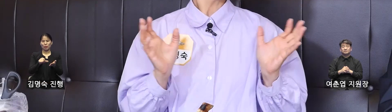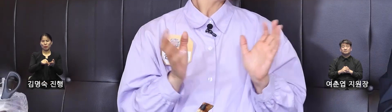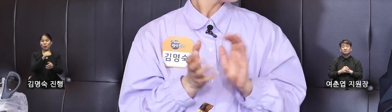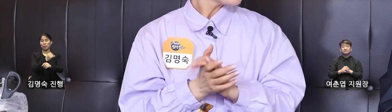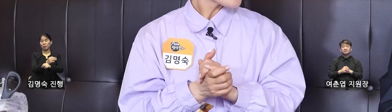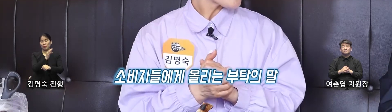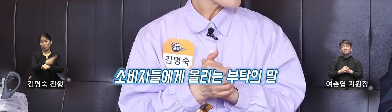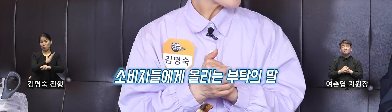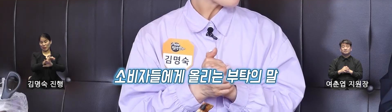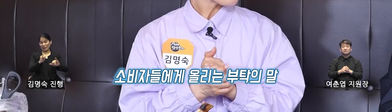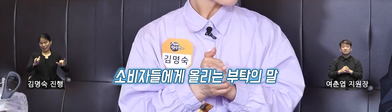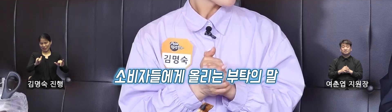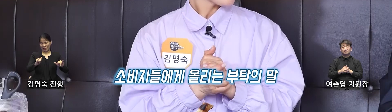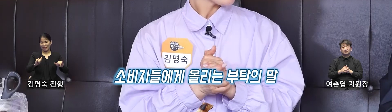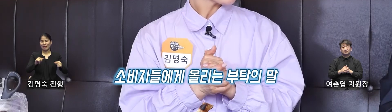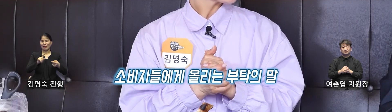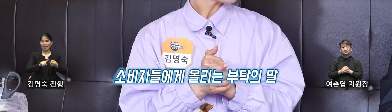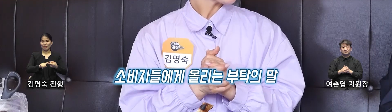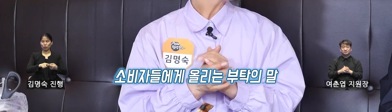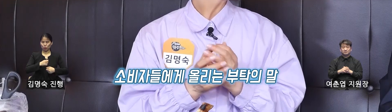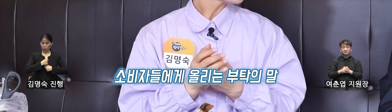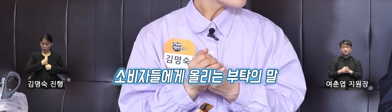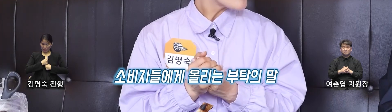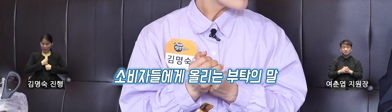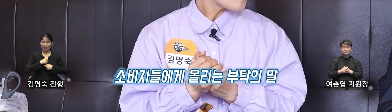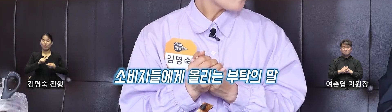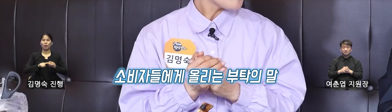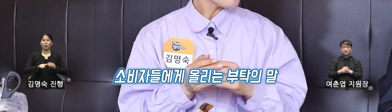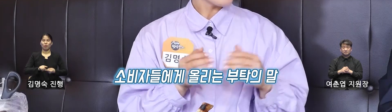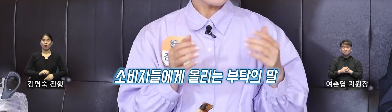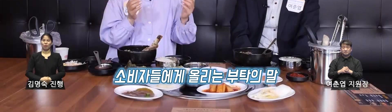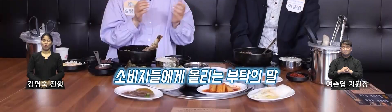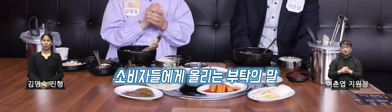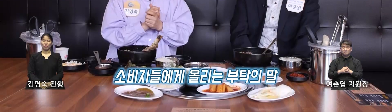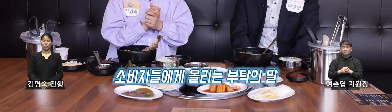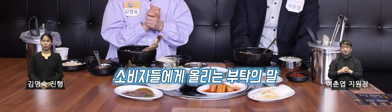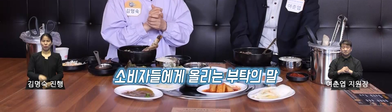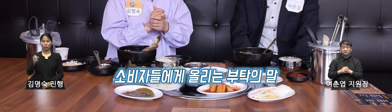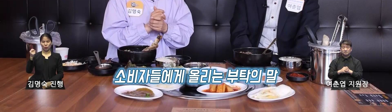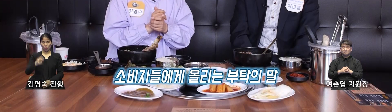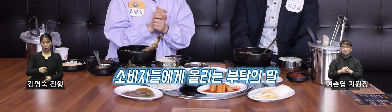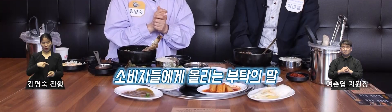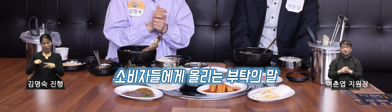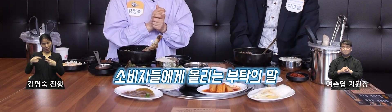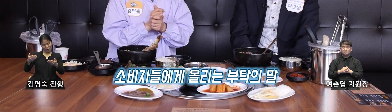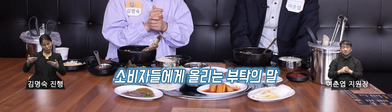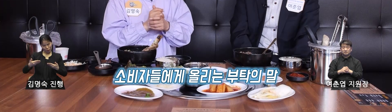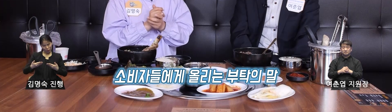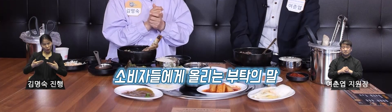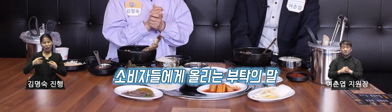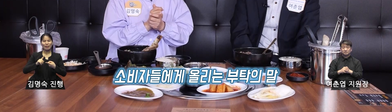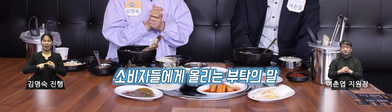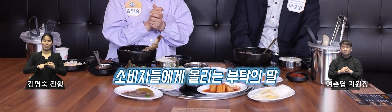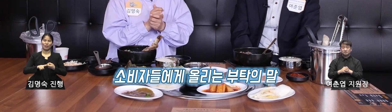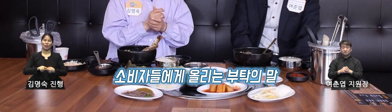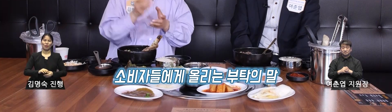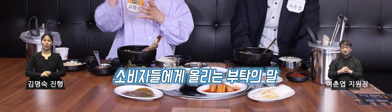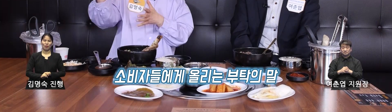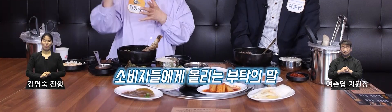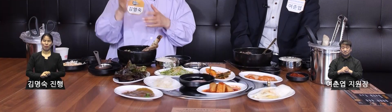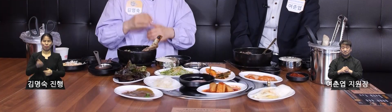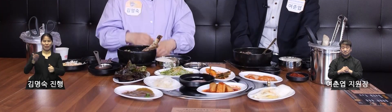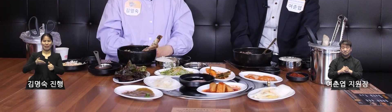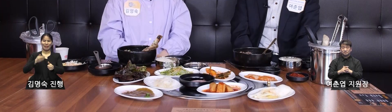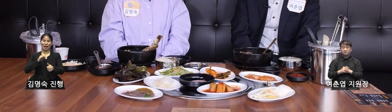소비자들이 이것만은 좀 아 좀 잘 지켜주시고 좀 이해해 주셨으면 하는 그런 게